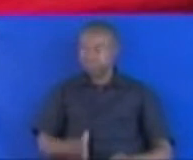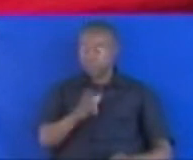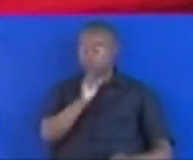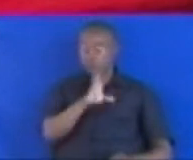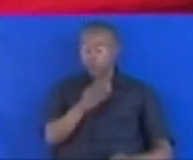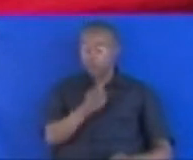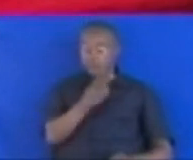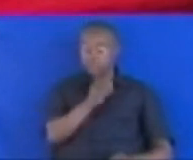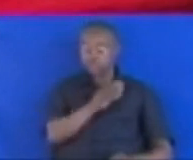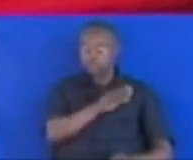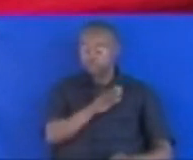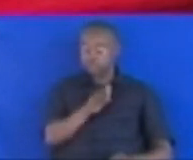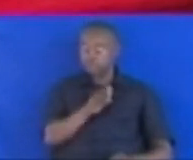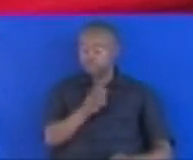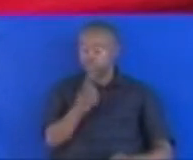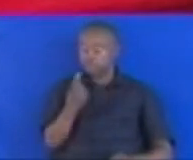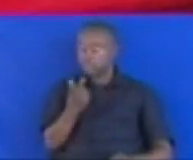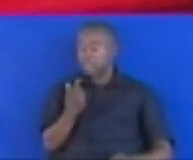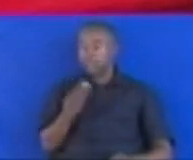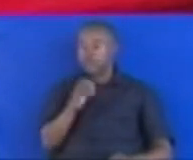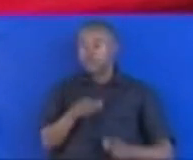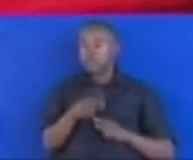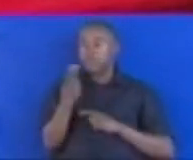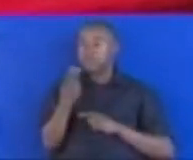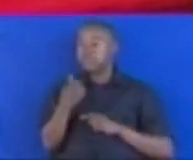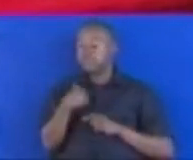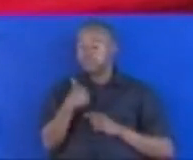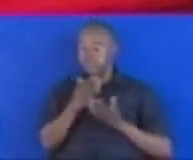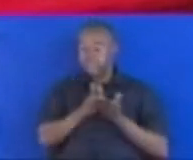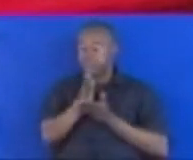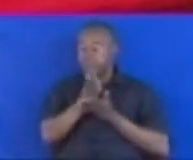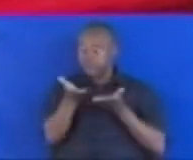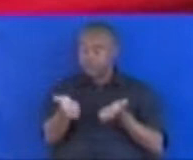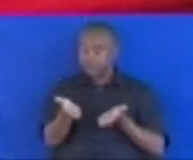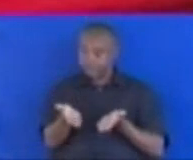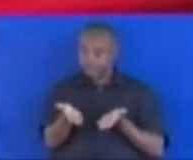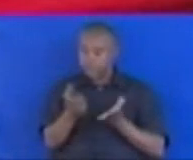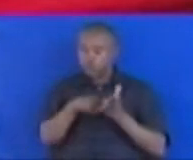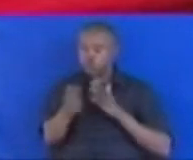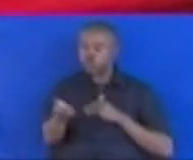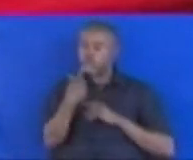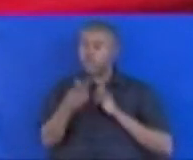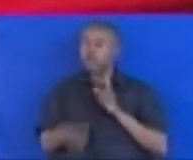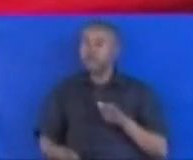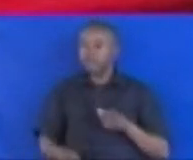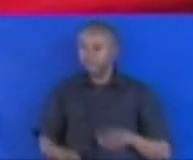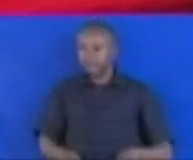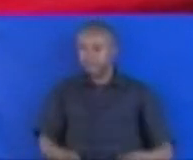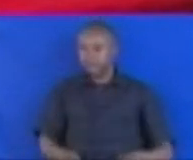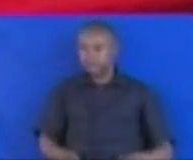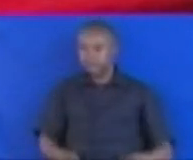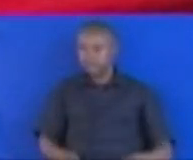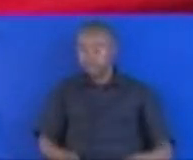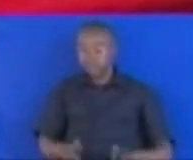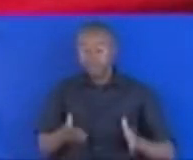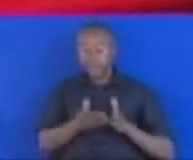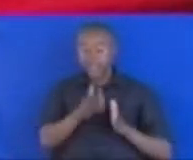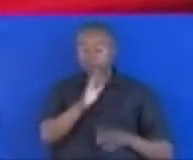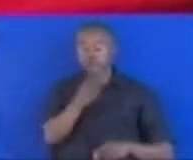2020-2021, kiasi cha shilingi bilioni 200 kilidhinishwa na Bunge kwa ajili ya dawa. Hadi kufikia